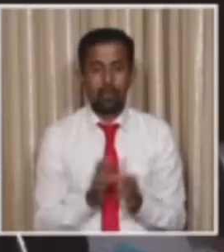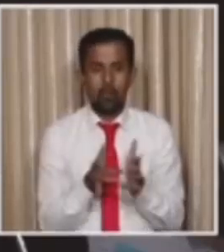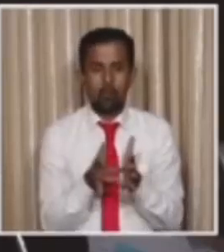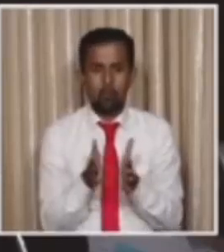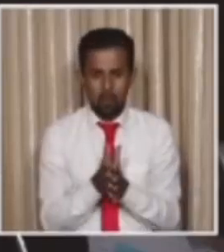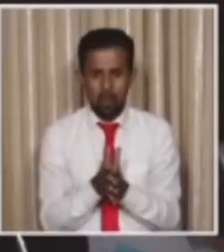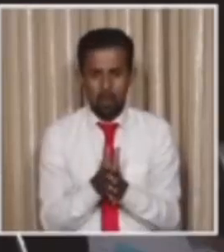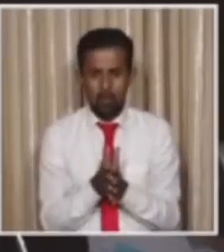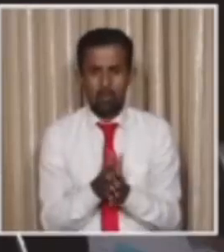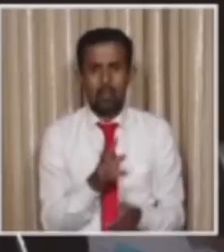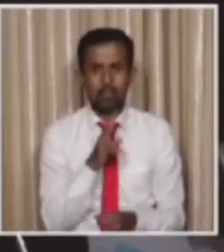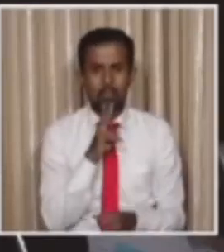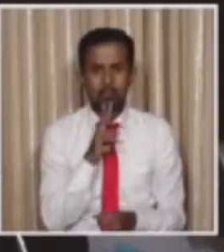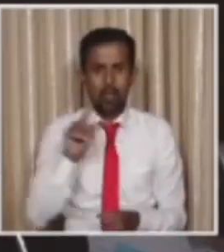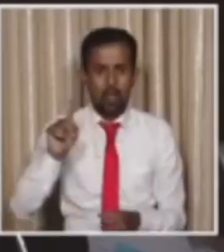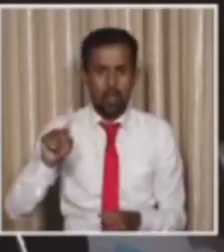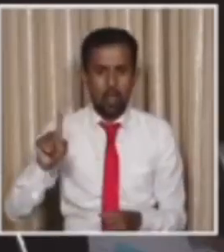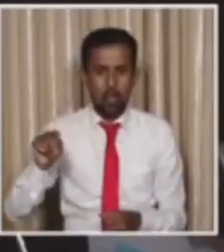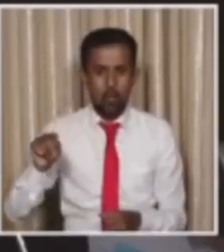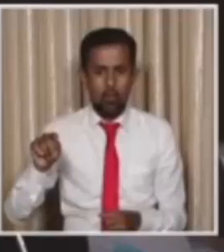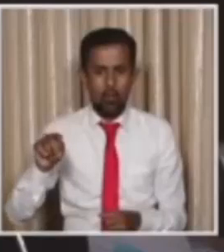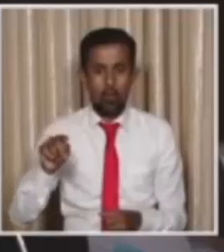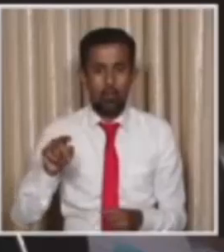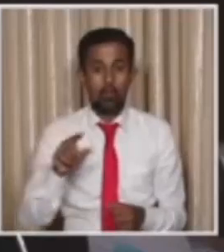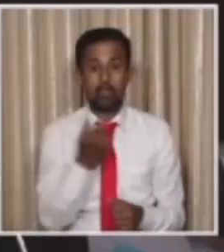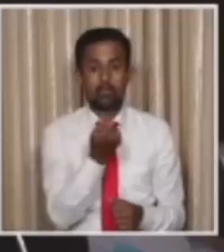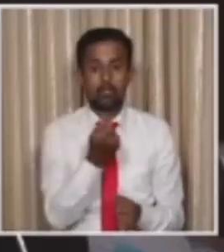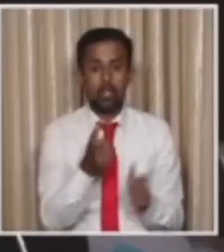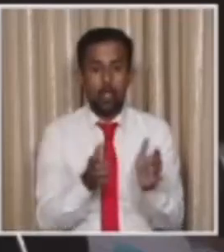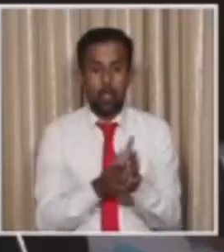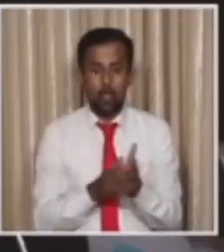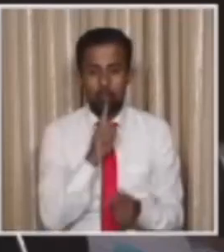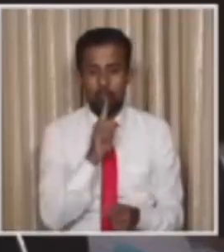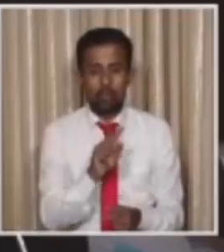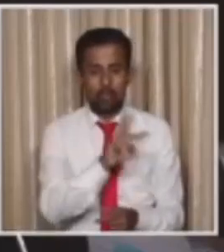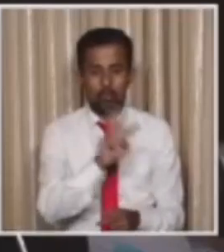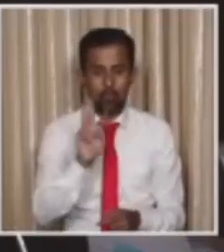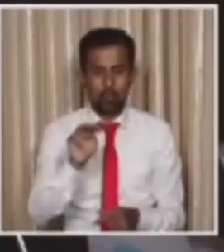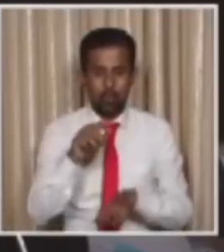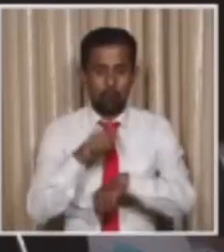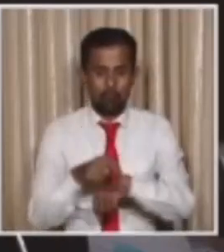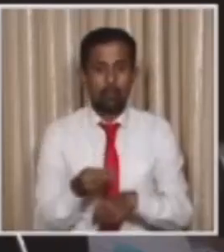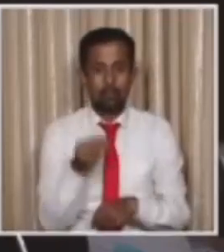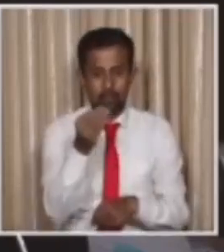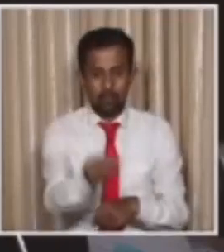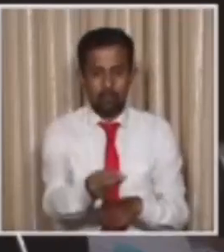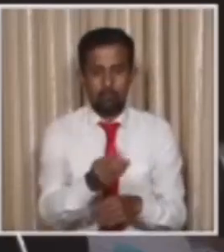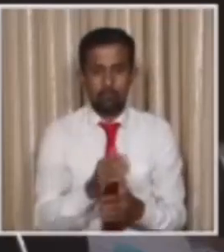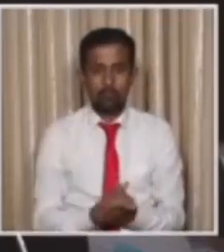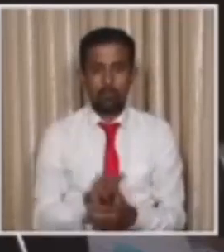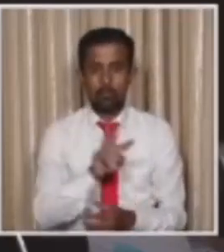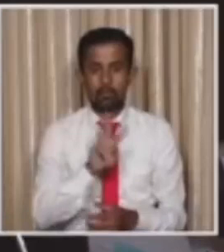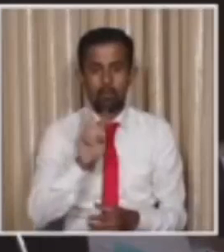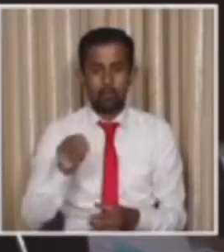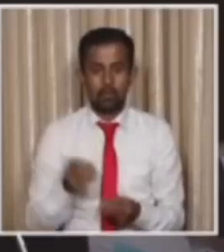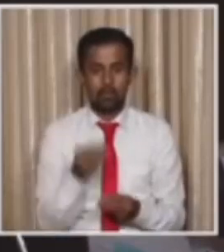බ්‍රහස්පතින්දා දවල් 11ට මූල්‍ය කාරක සභාවට කියලා මේක 3:30ට ගේනවා කියලා. ඒක 3:30ට